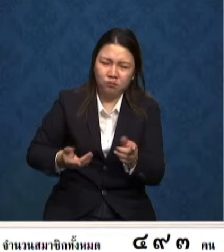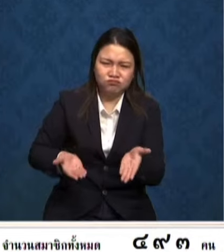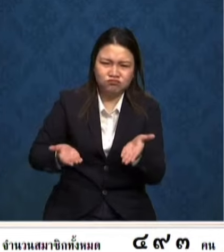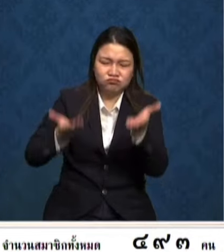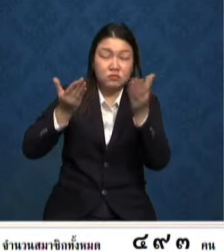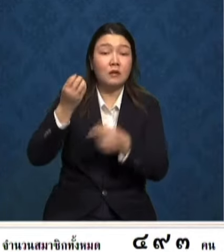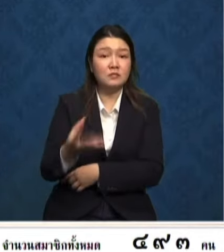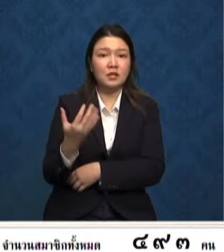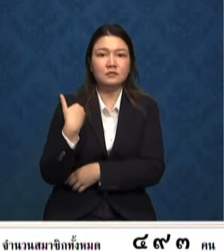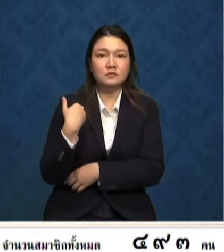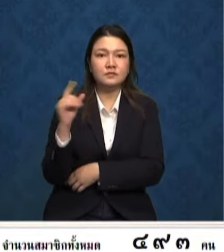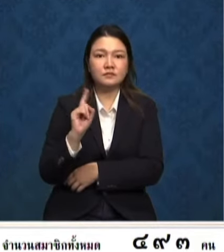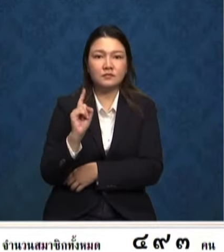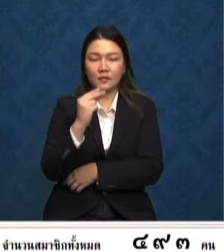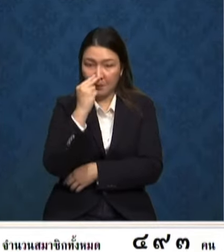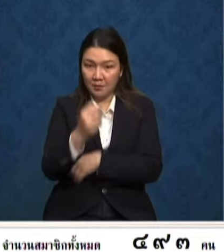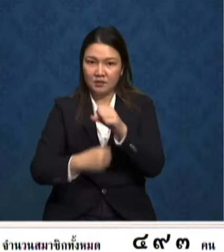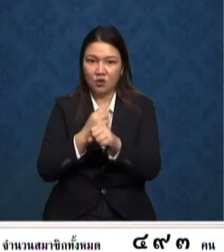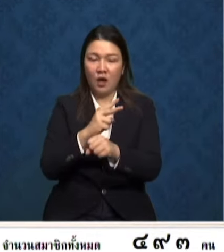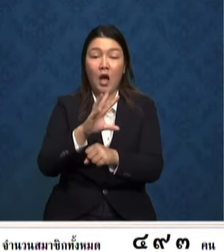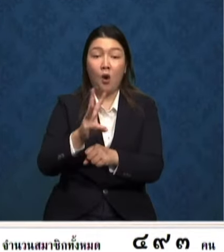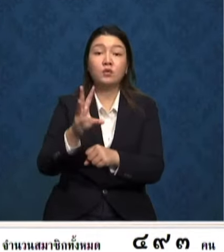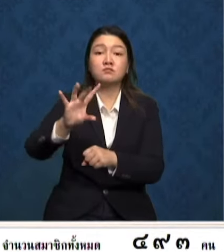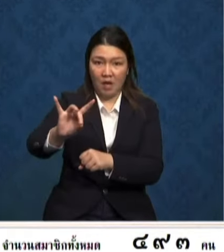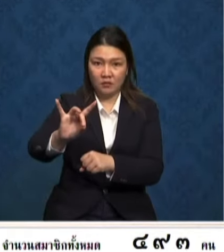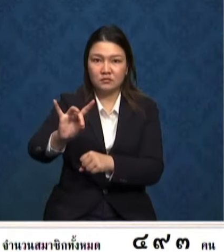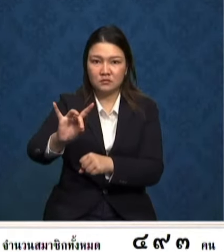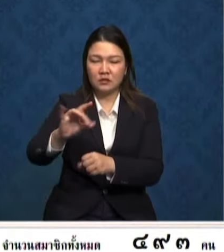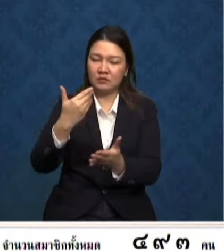แม้ว่าการทำงบประมาณประจำปี